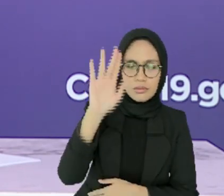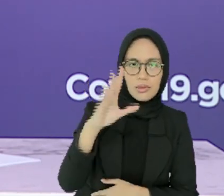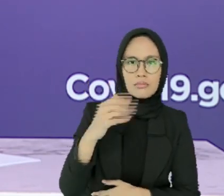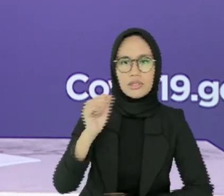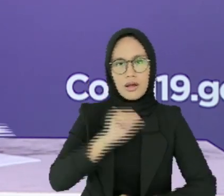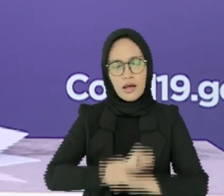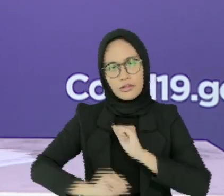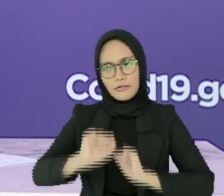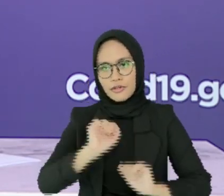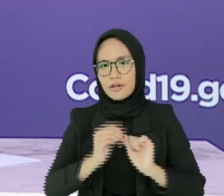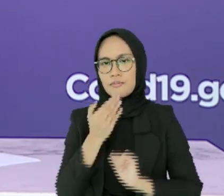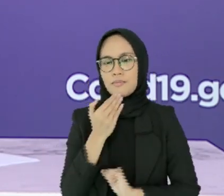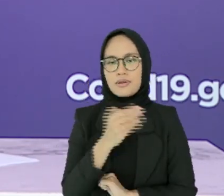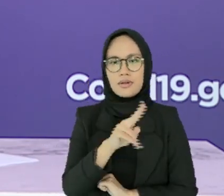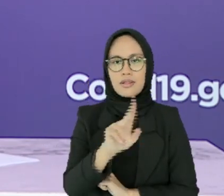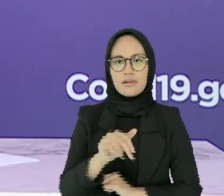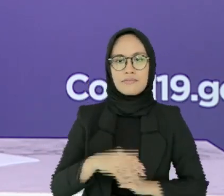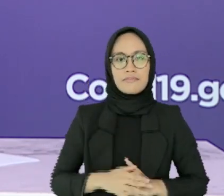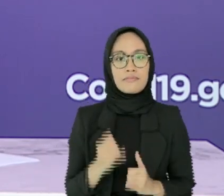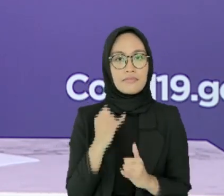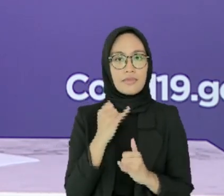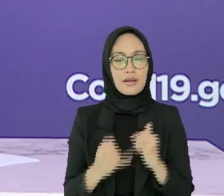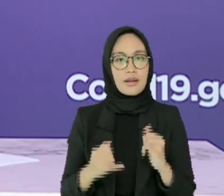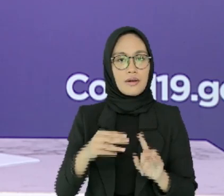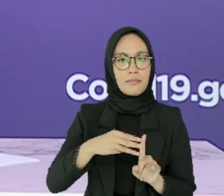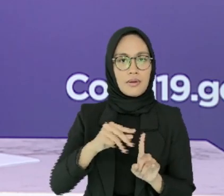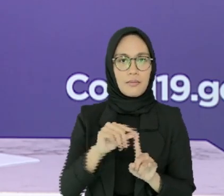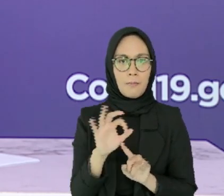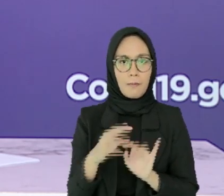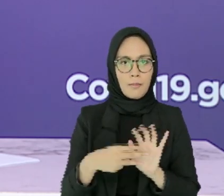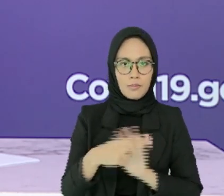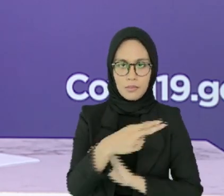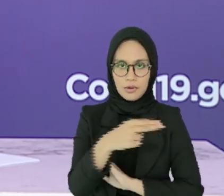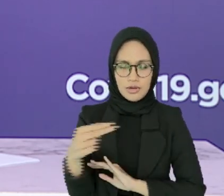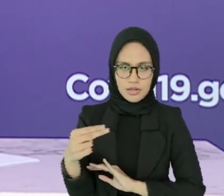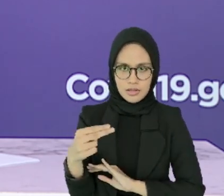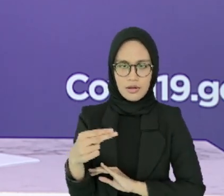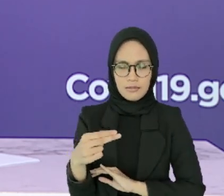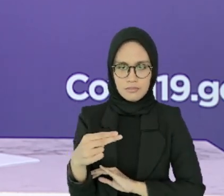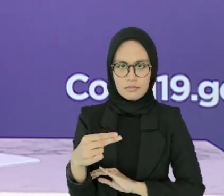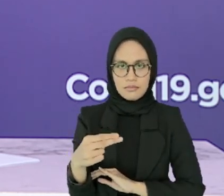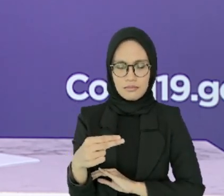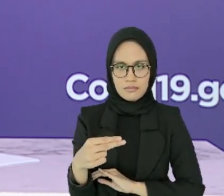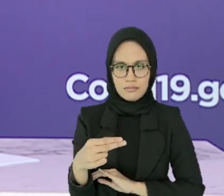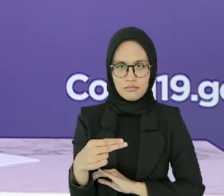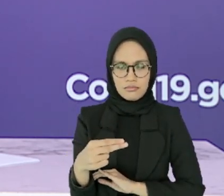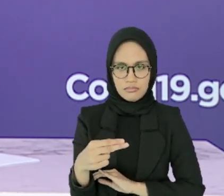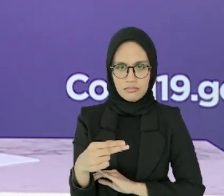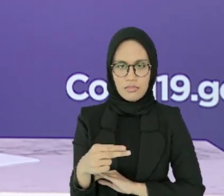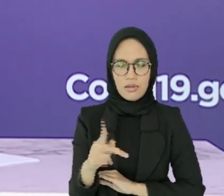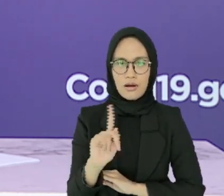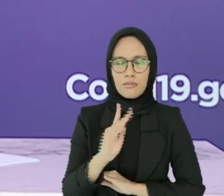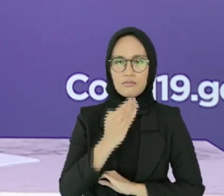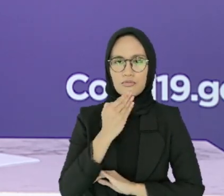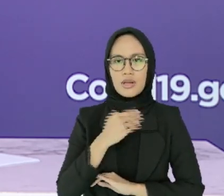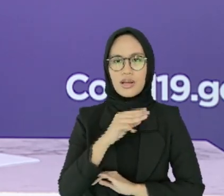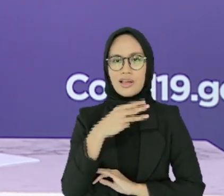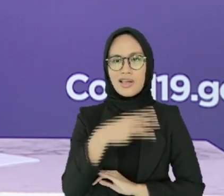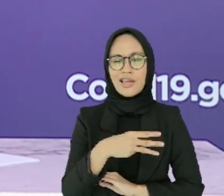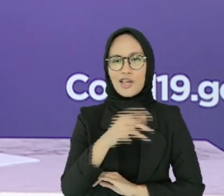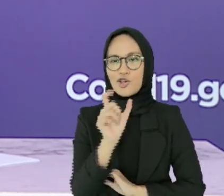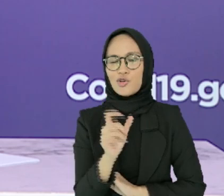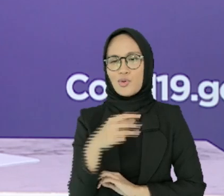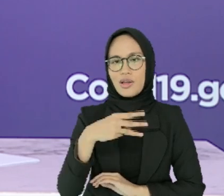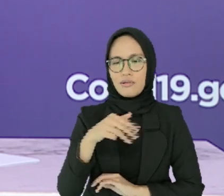aman kofit terakhir Badan POM Republik Indonesia telah resmi memberikan neue kepada